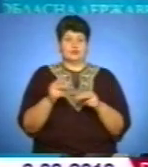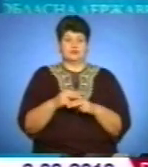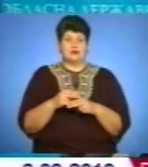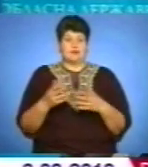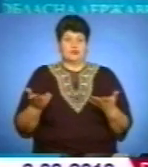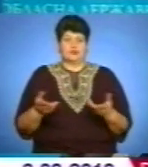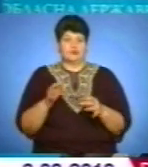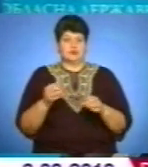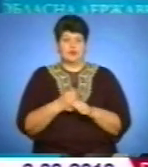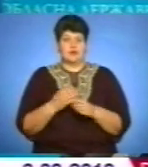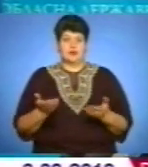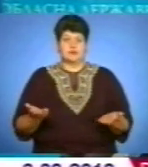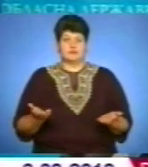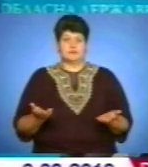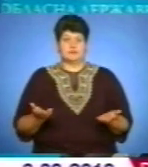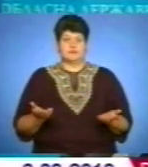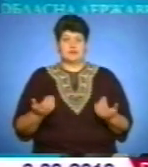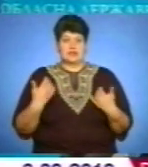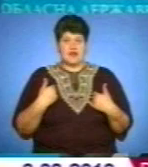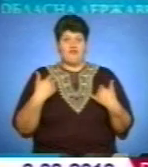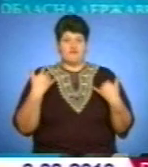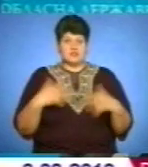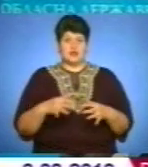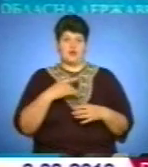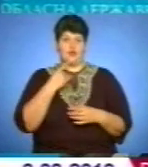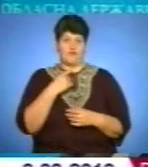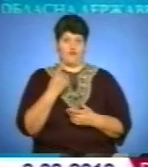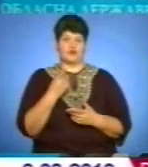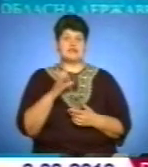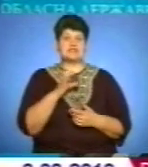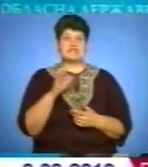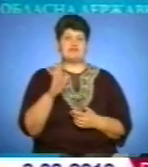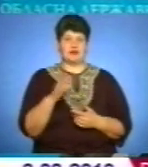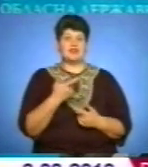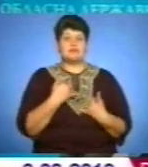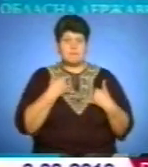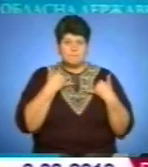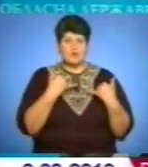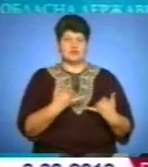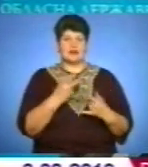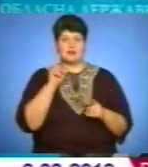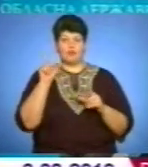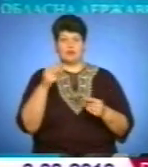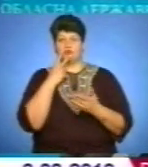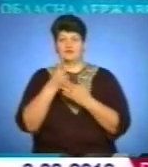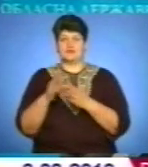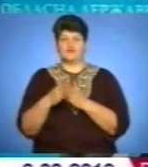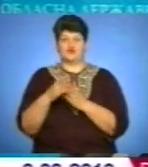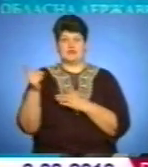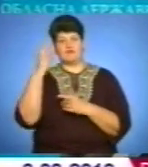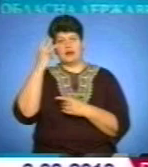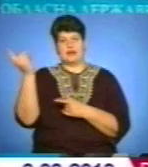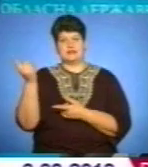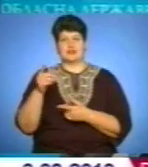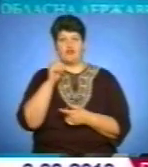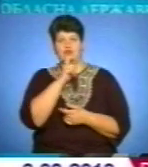нічого не робить. От я вже кажу, Сергій Віталович, я тебе поважаю, поїдь подивися до наших сусідів хмельничан, до